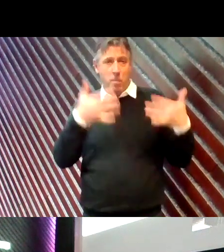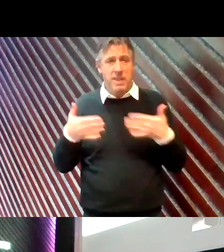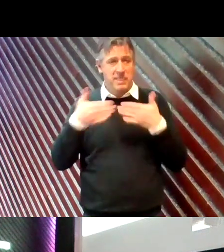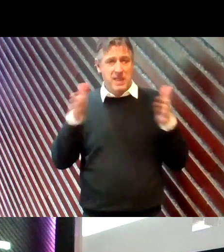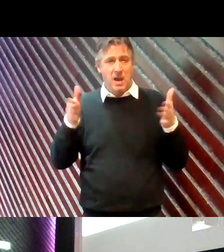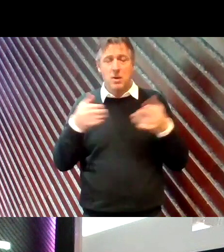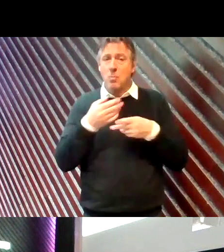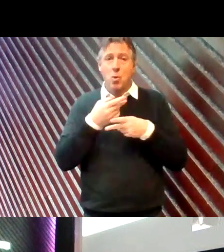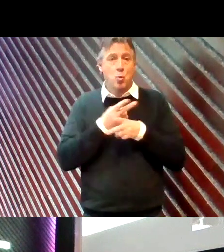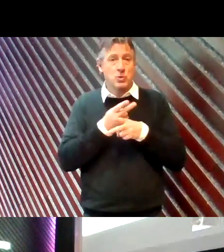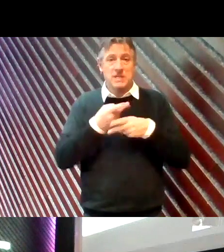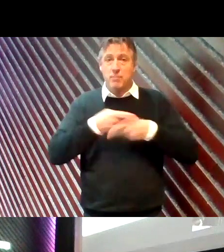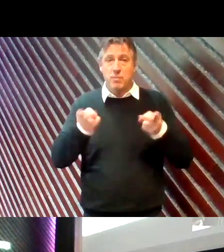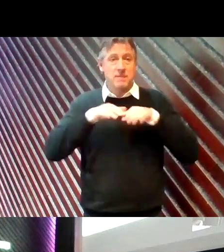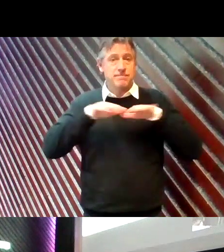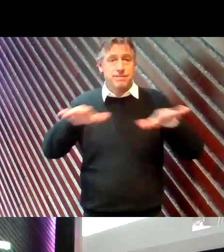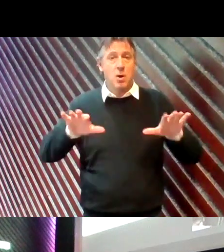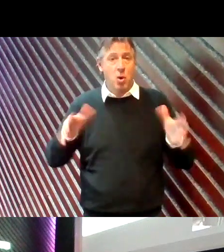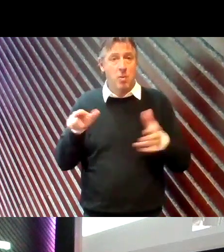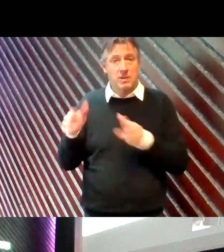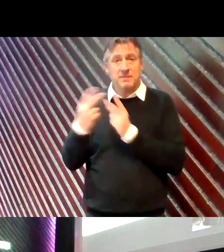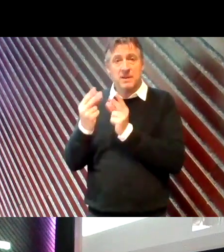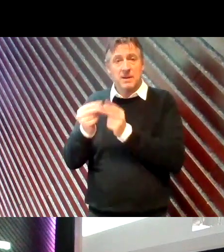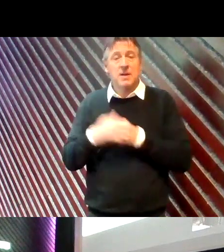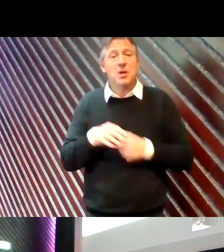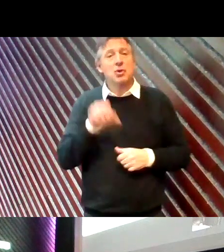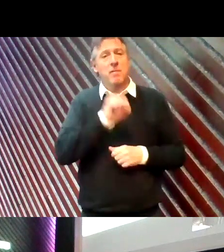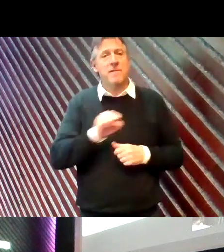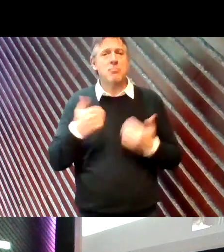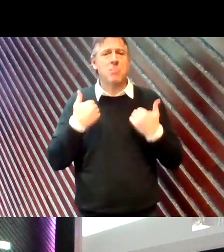Bonjour Sophie entrepreneur d'Accès Libre